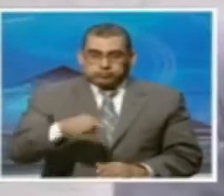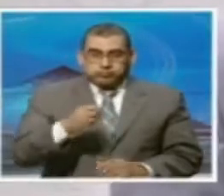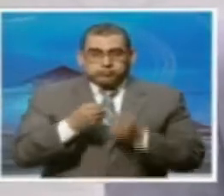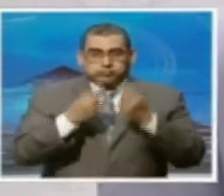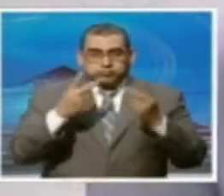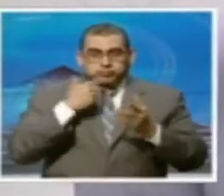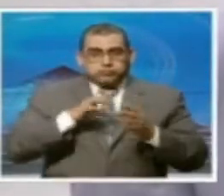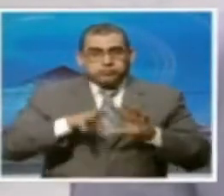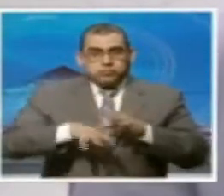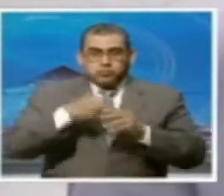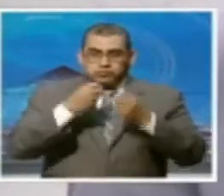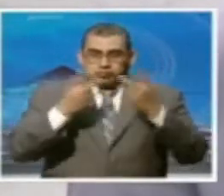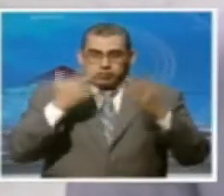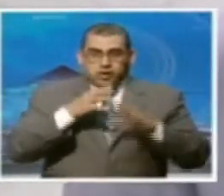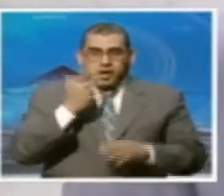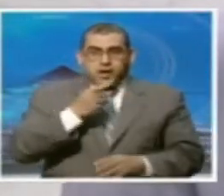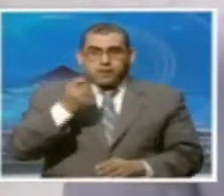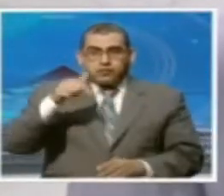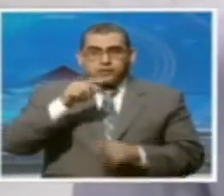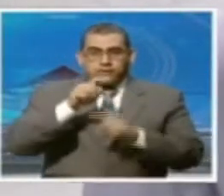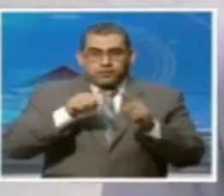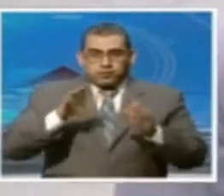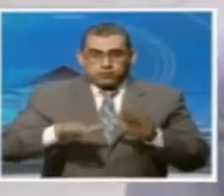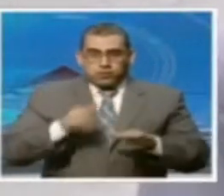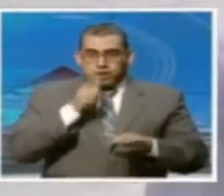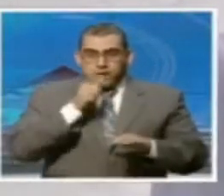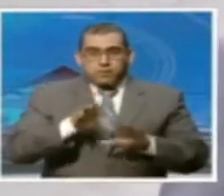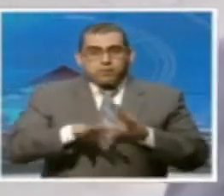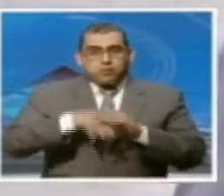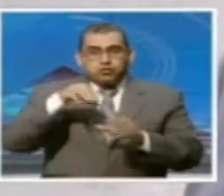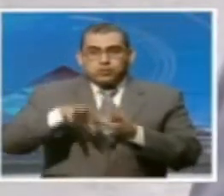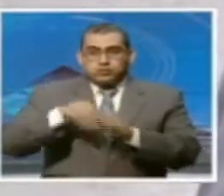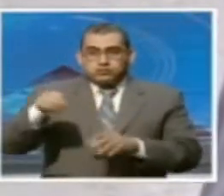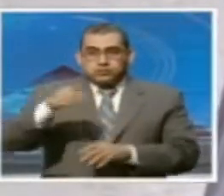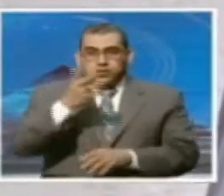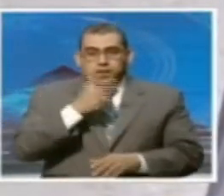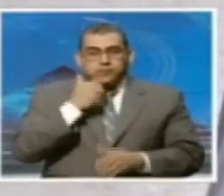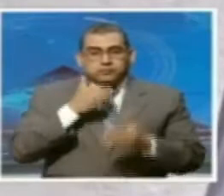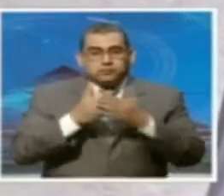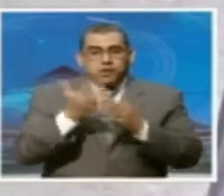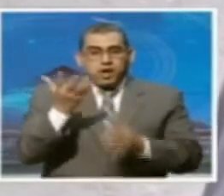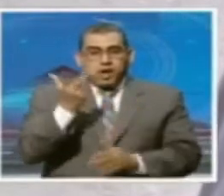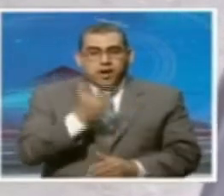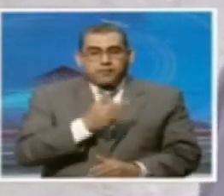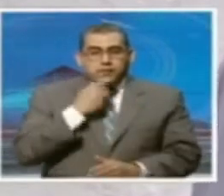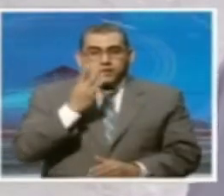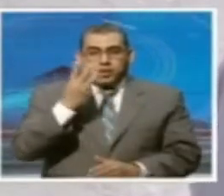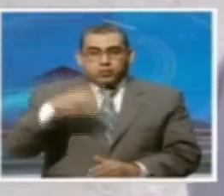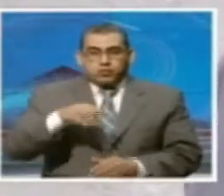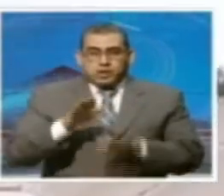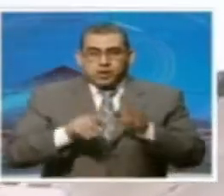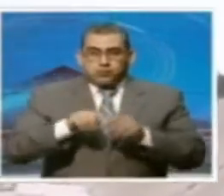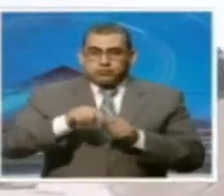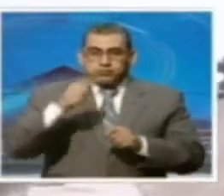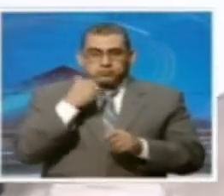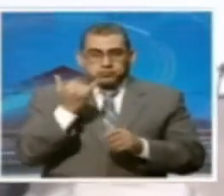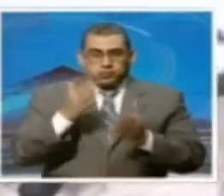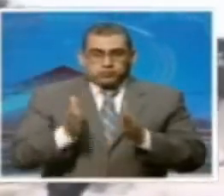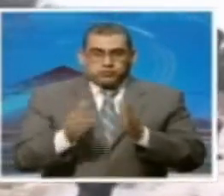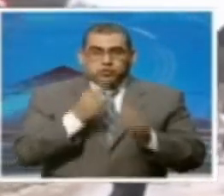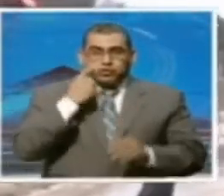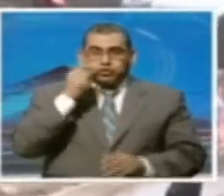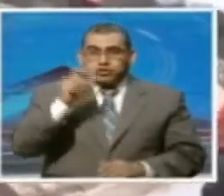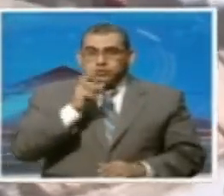المشروع تماما، احنا وصلنا ل 65% او 66% من المشروع، فاضل لنا حوالي ما يقرب من 3 كيلو وننهي المشروع تماما. ويرى المواطنون